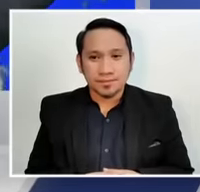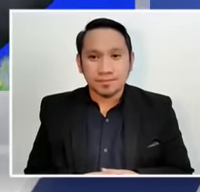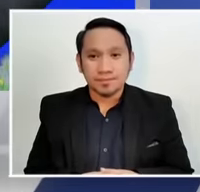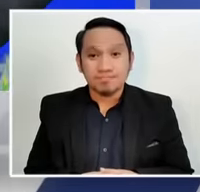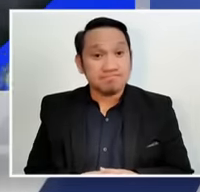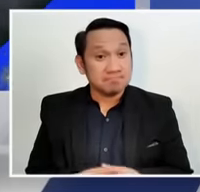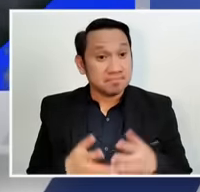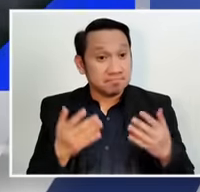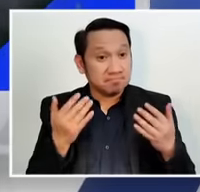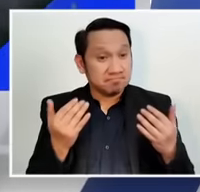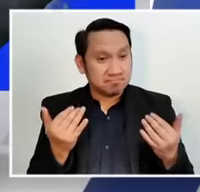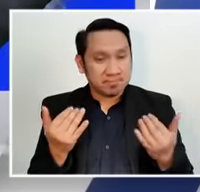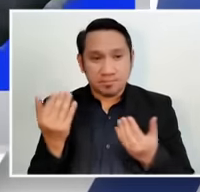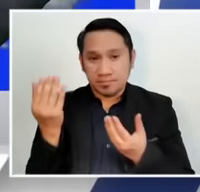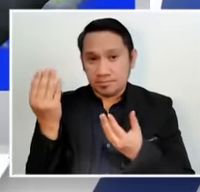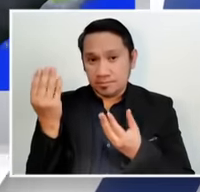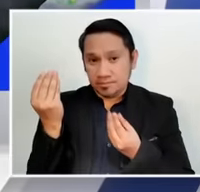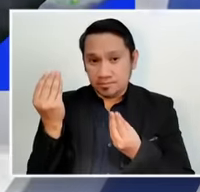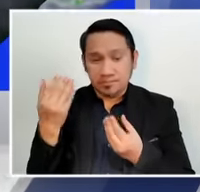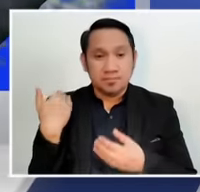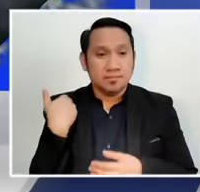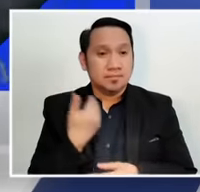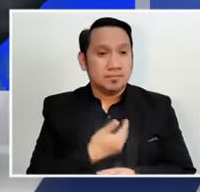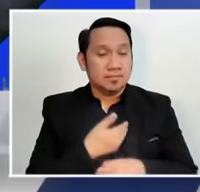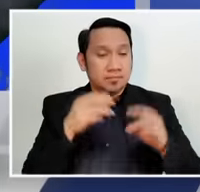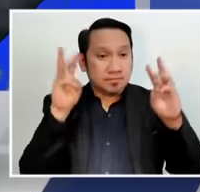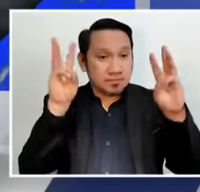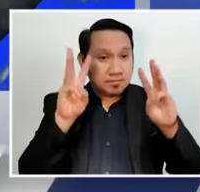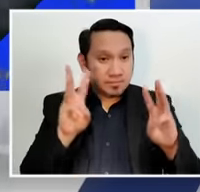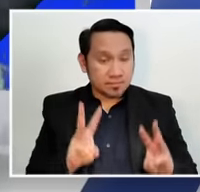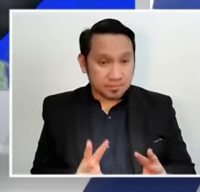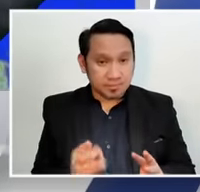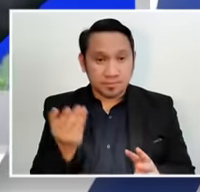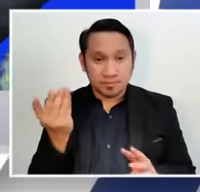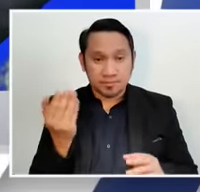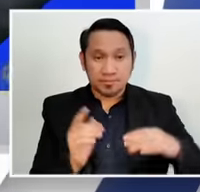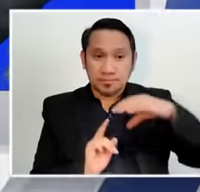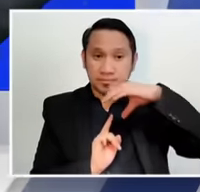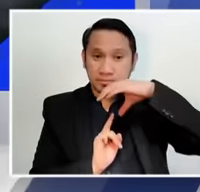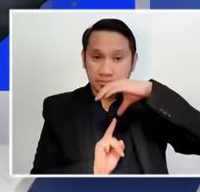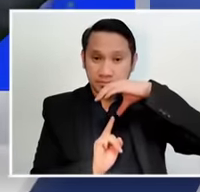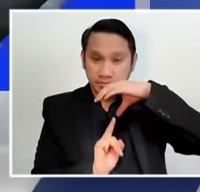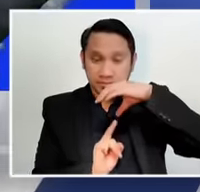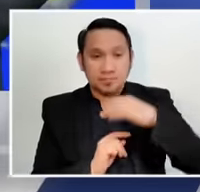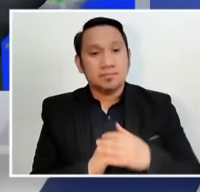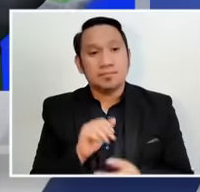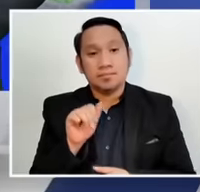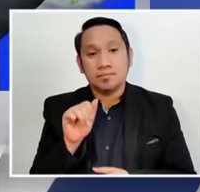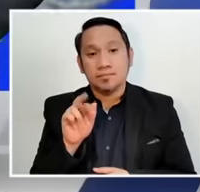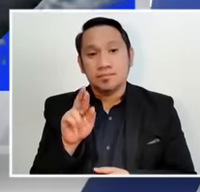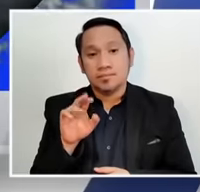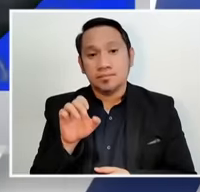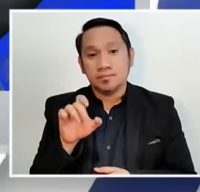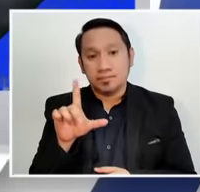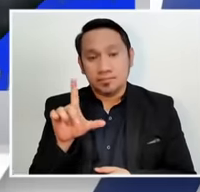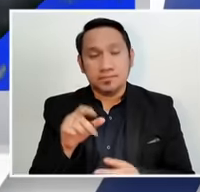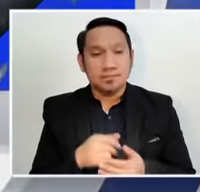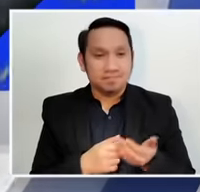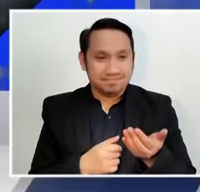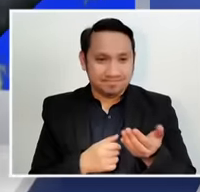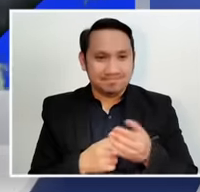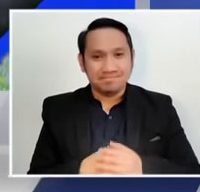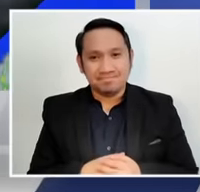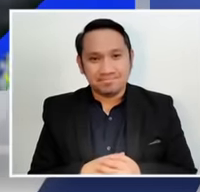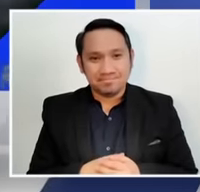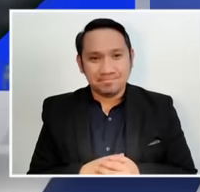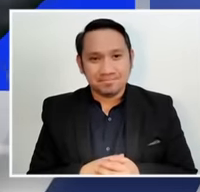Alamin po natin ang magiging lagay ng panahon mula kay ABS-CBN resident meteorologist Ariel Rojas. So Ariel,